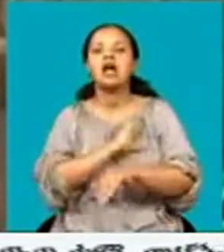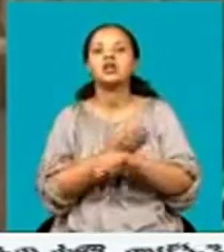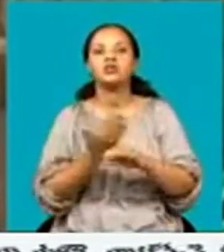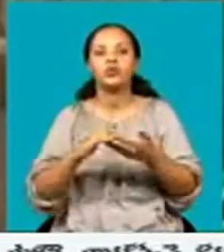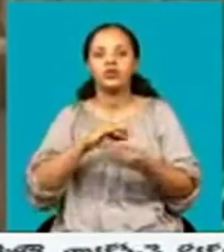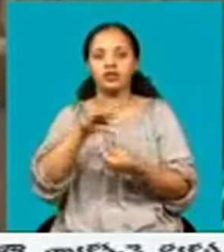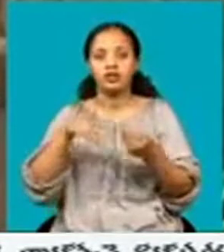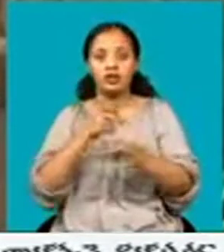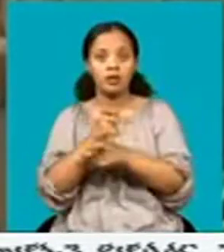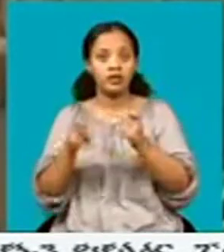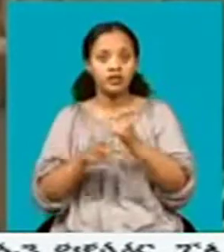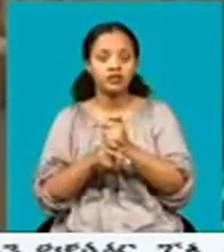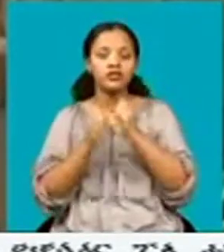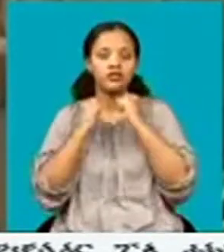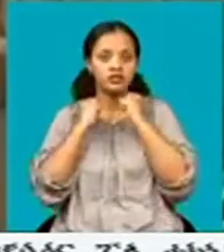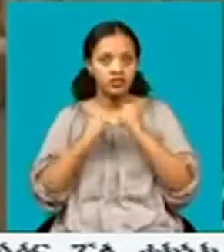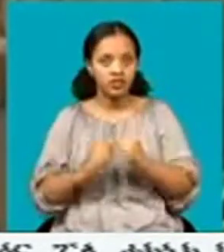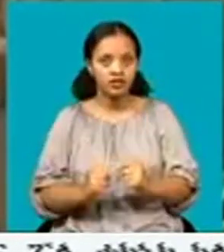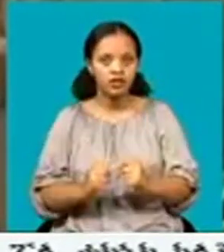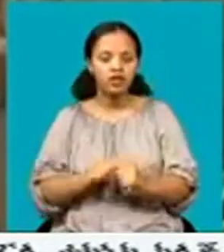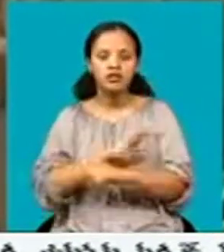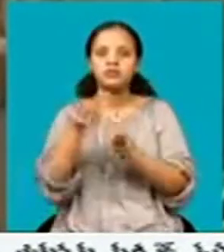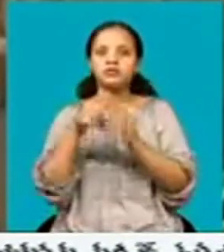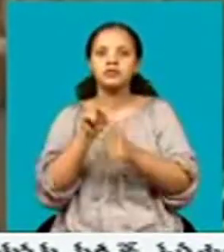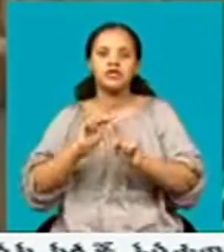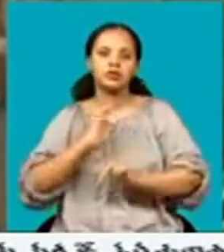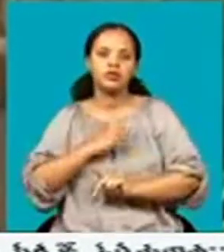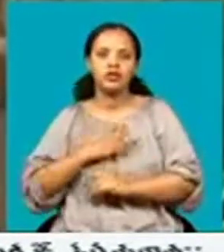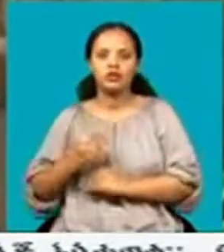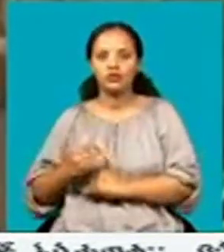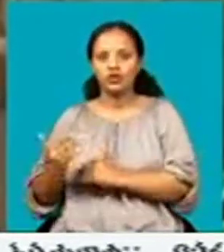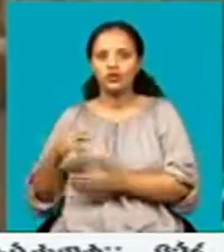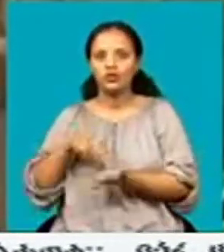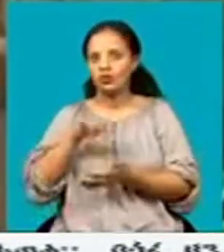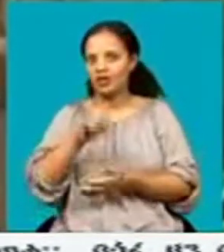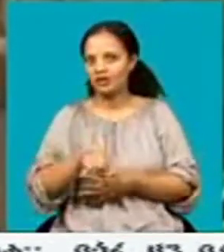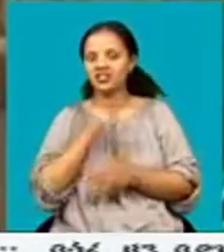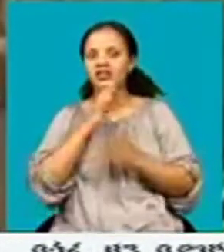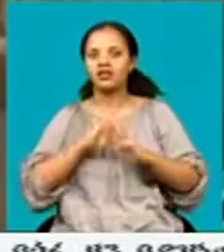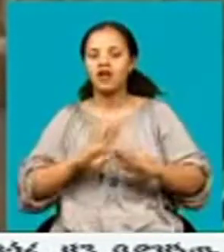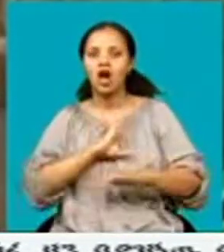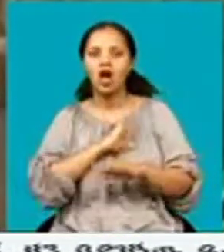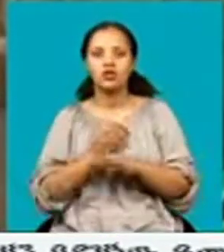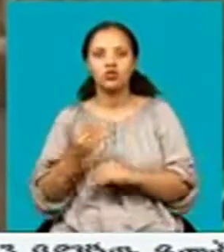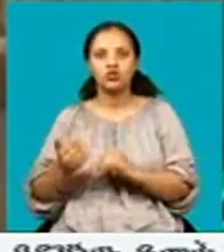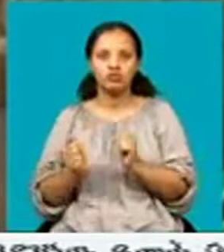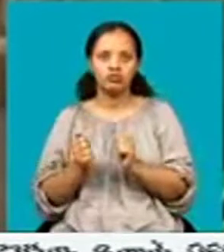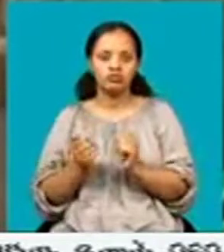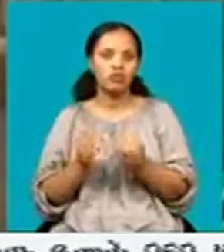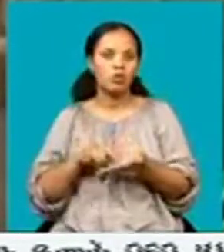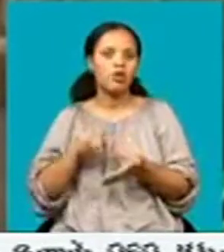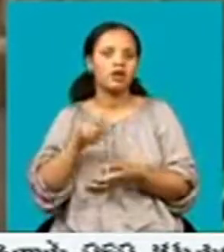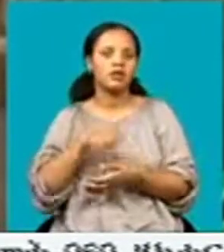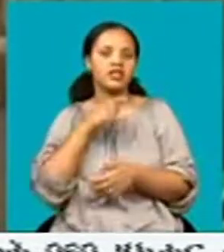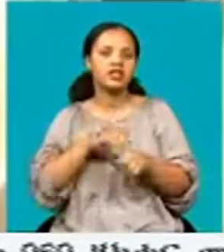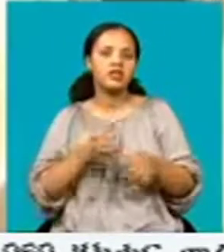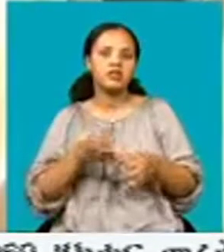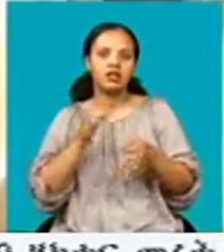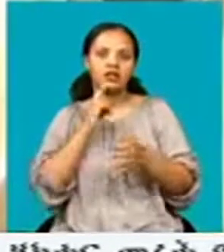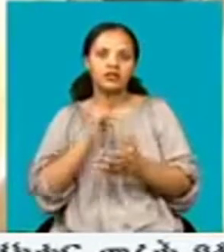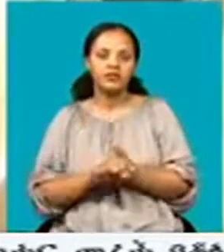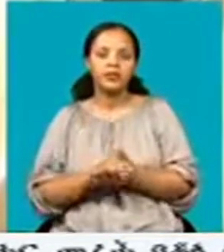ክልል ለማደራጀት እንድንችል መላው ህዝባችን ከጎናችን መቆም አለበት፣ ከጸጥታ ኃይሉ ጎን መቆም አለበት የሚል ጥሪን ለማስተላለፍ